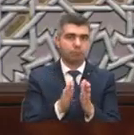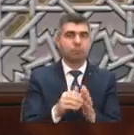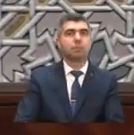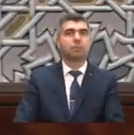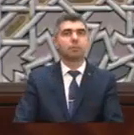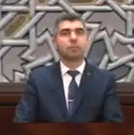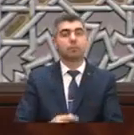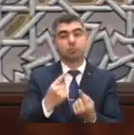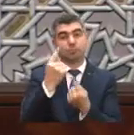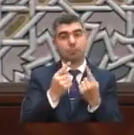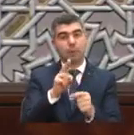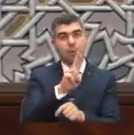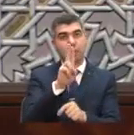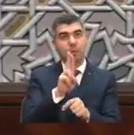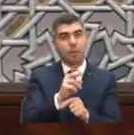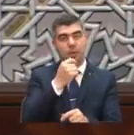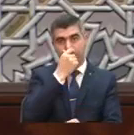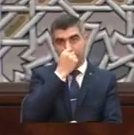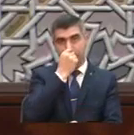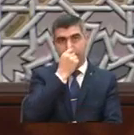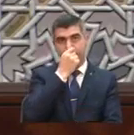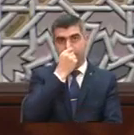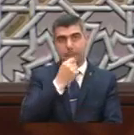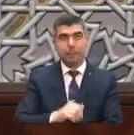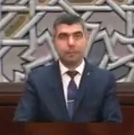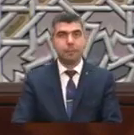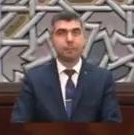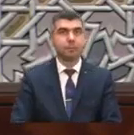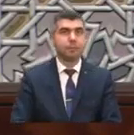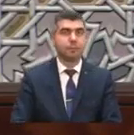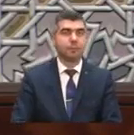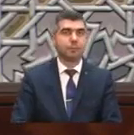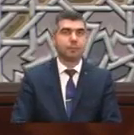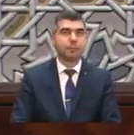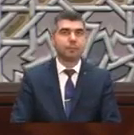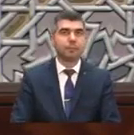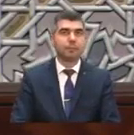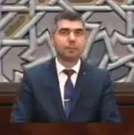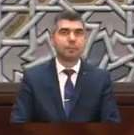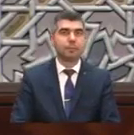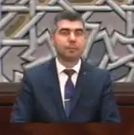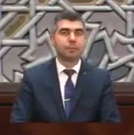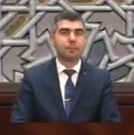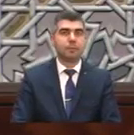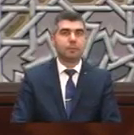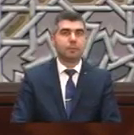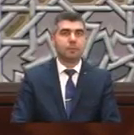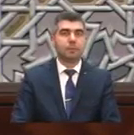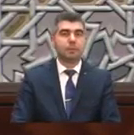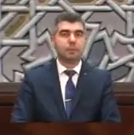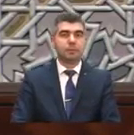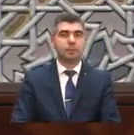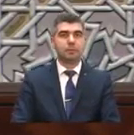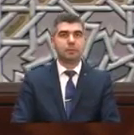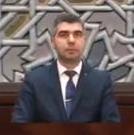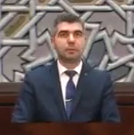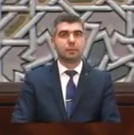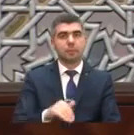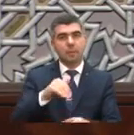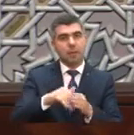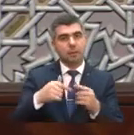هناك تعقيب اضافي؟ تعقيب اضافي من نفس الفريق فخ الاثار والمعاصره،